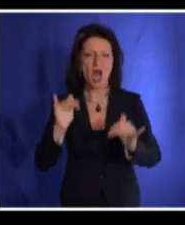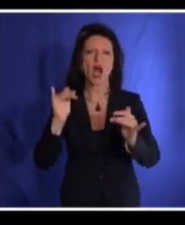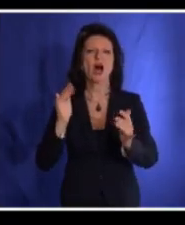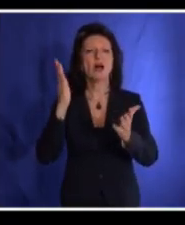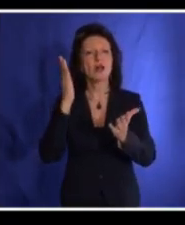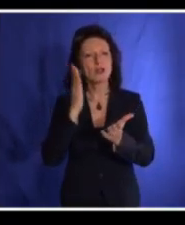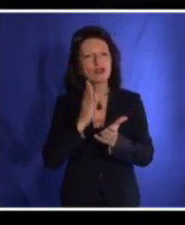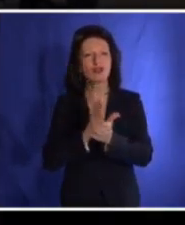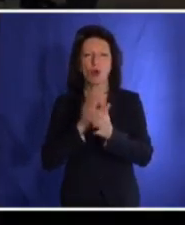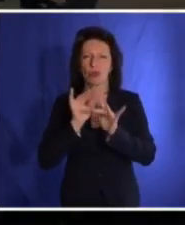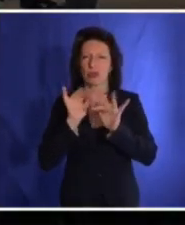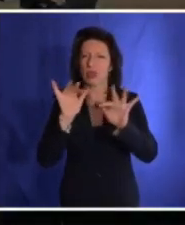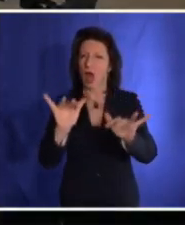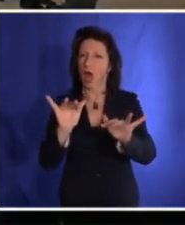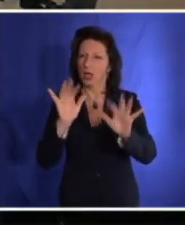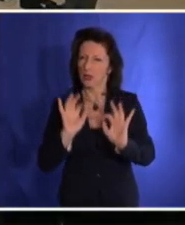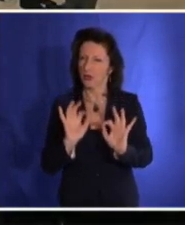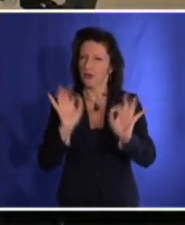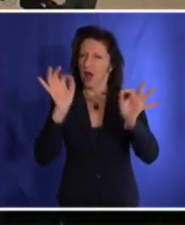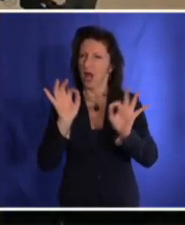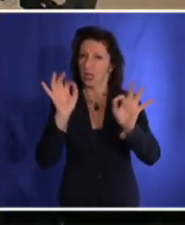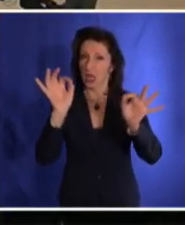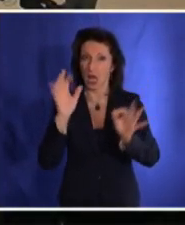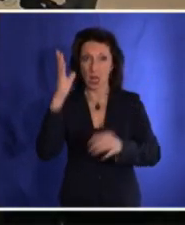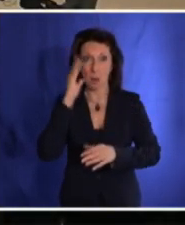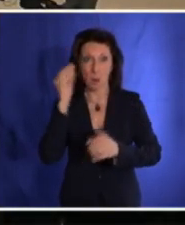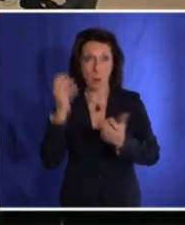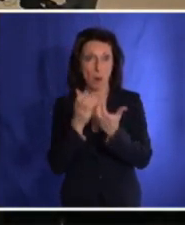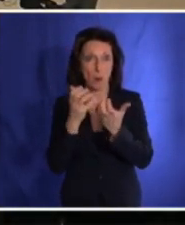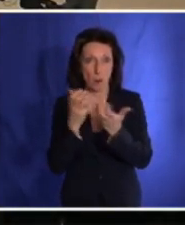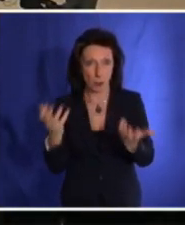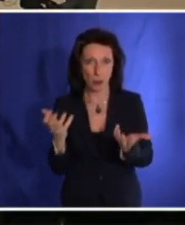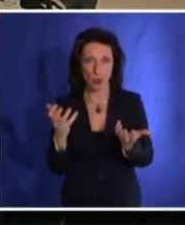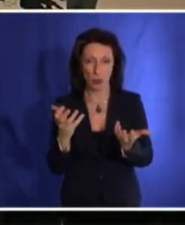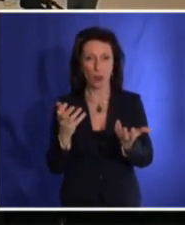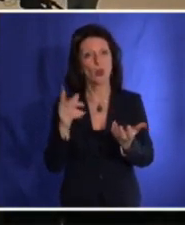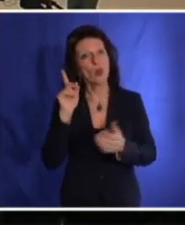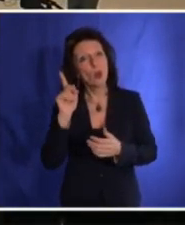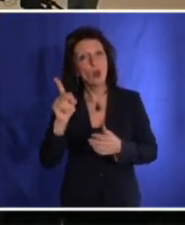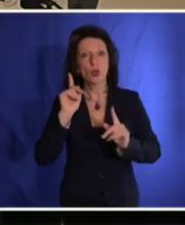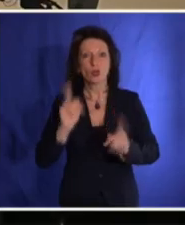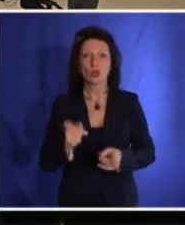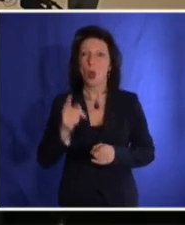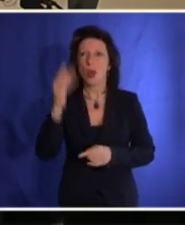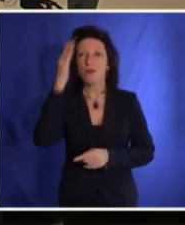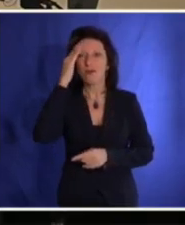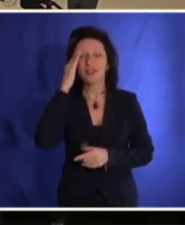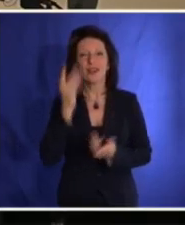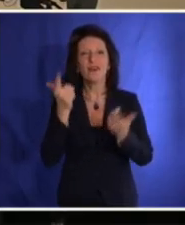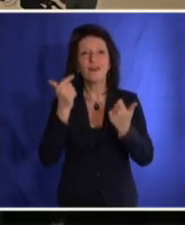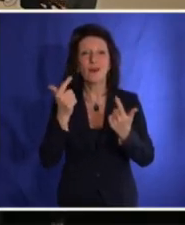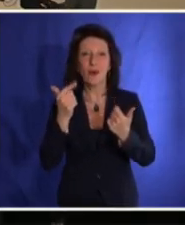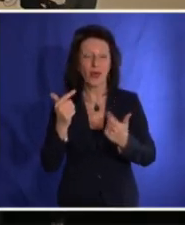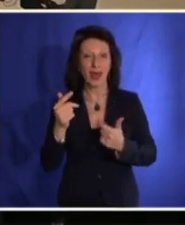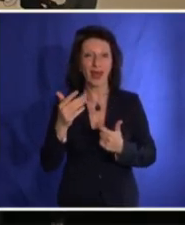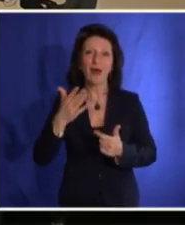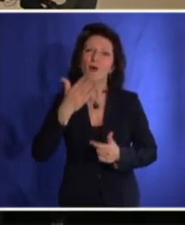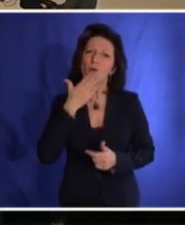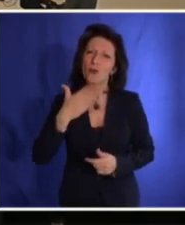Nachhaltigkeit und Qualität, die wir Bauern da setzen, dass das auch dadurch honoriert wird, was wer sagt, ich weiß, von wem es ist und mir ist vom unsrigen